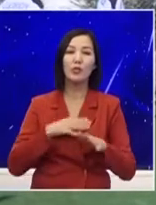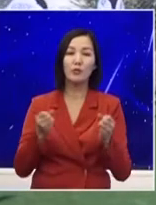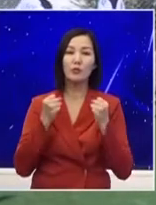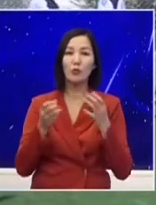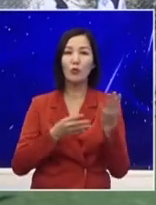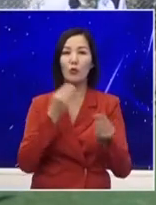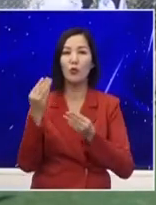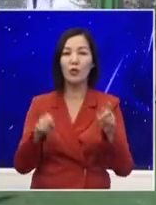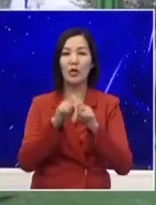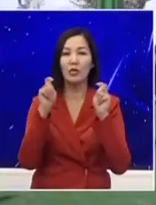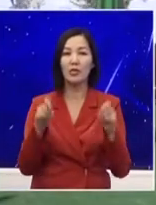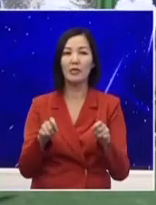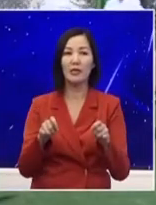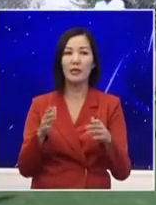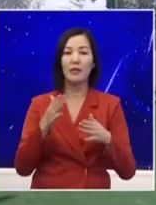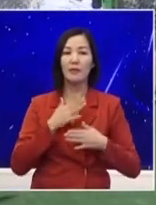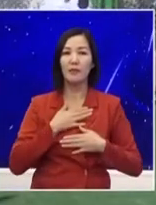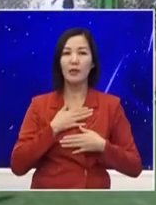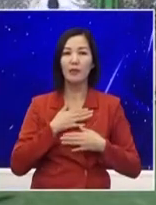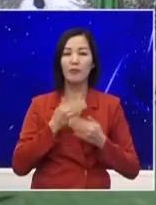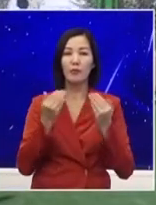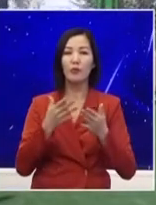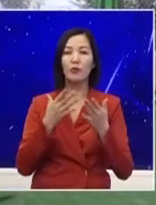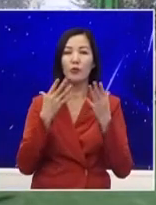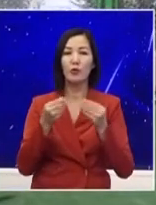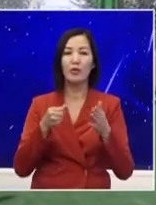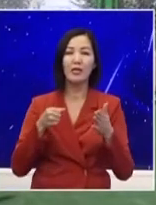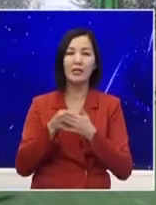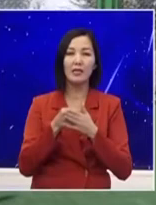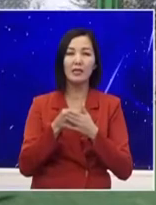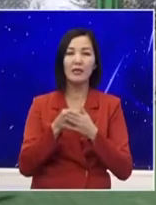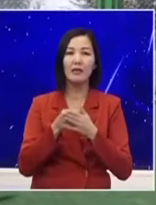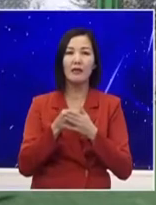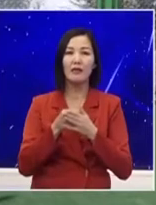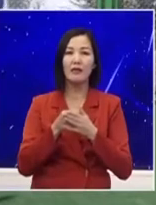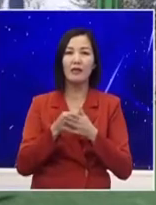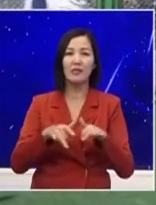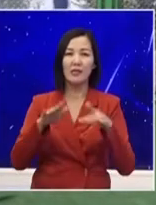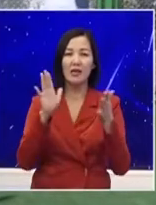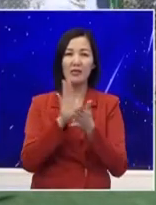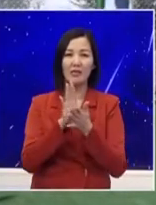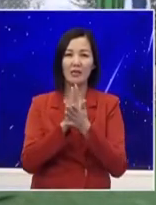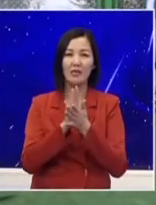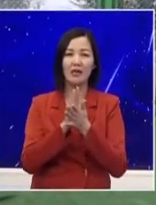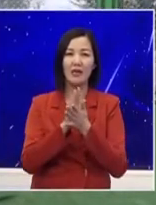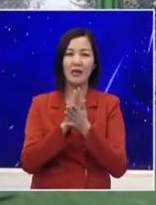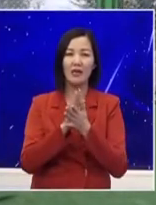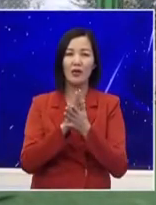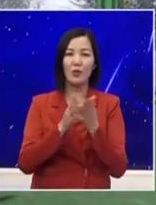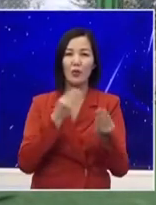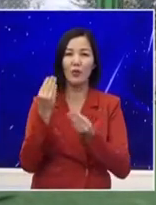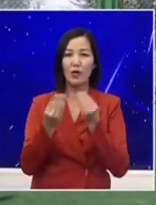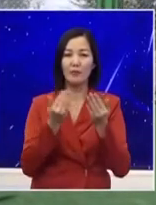ойын алаңы ашылып жатқанына. Мен осы уақытқа дейін өзіміз деген қара жерде ойнап жүрген балалар болатынбыз, ауылдың баласы болғандықтан. Ендігі